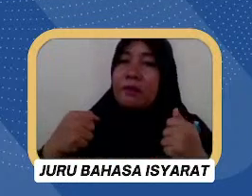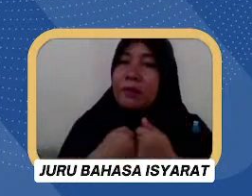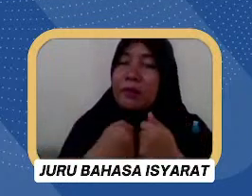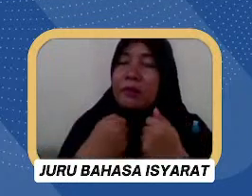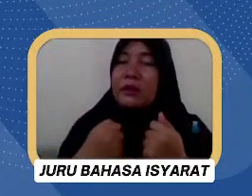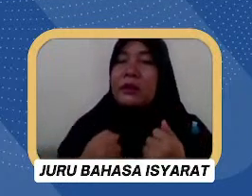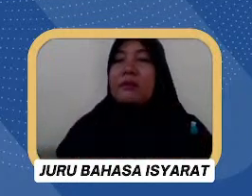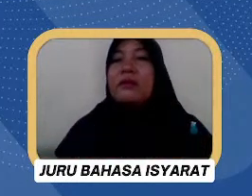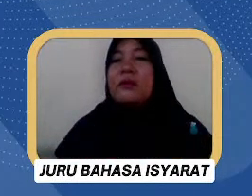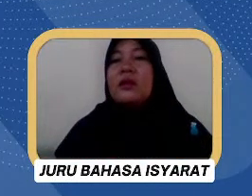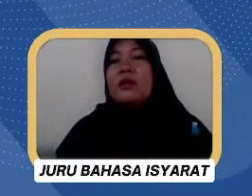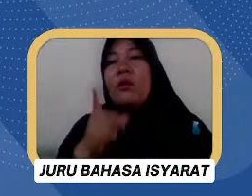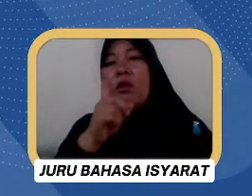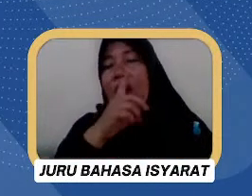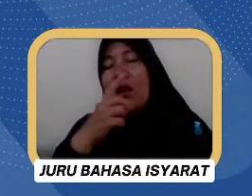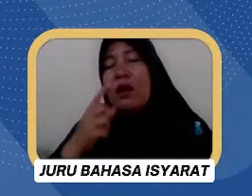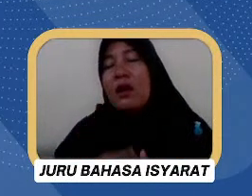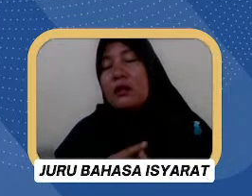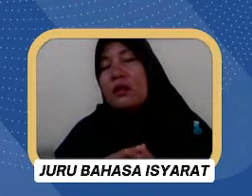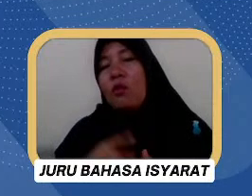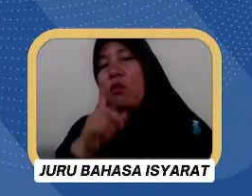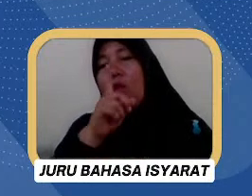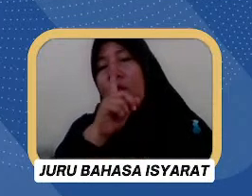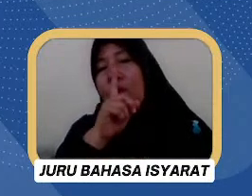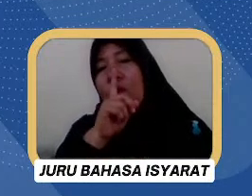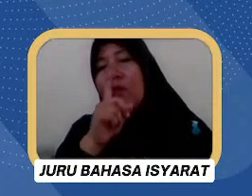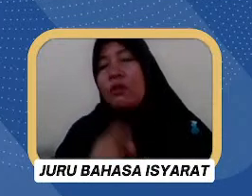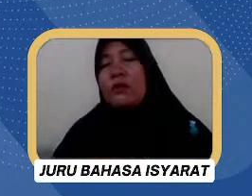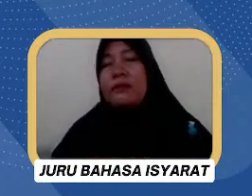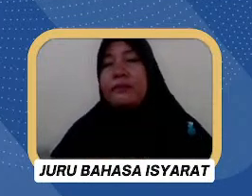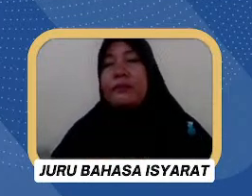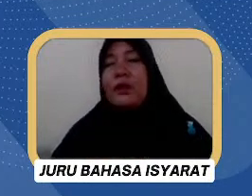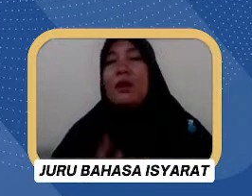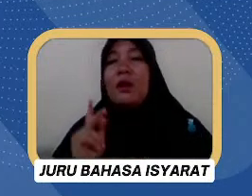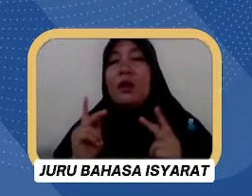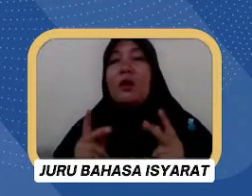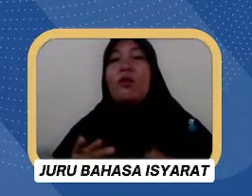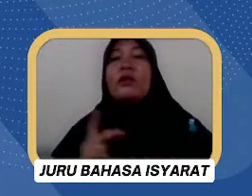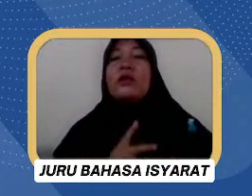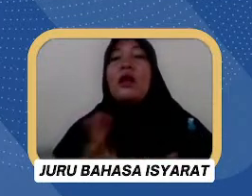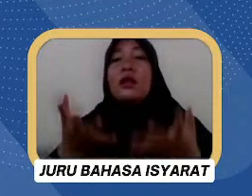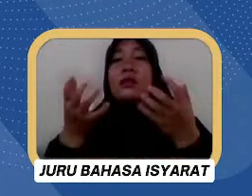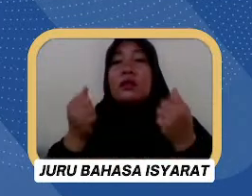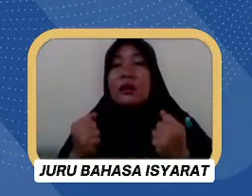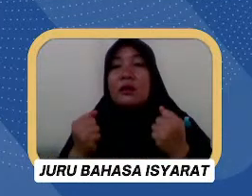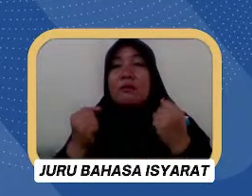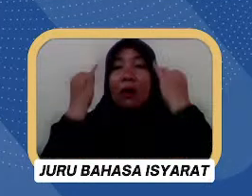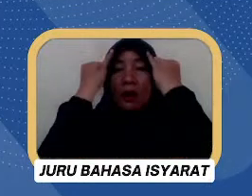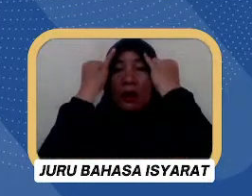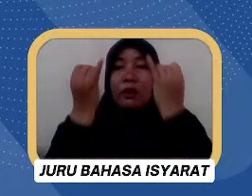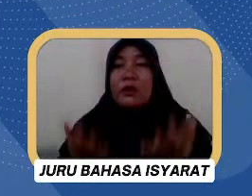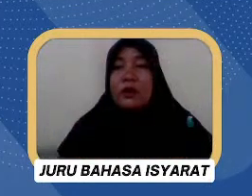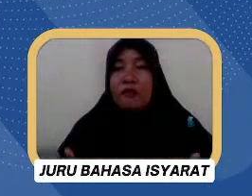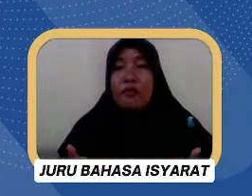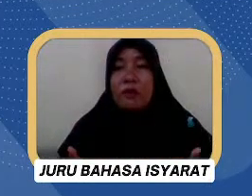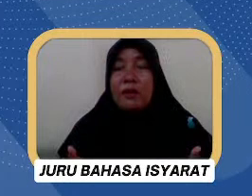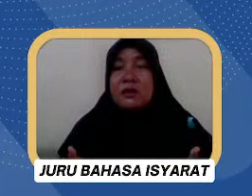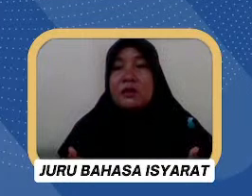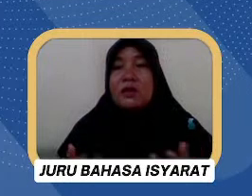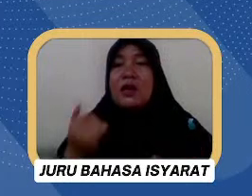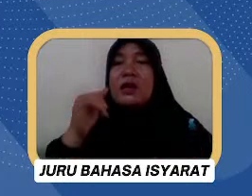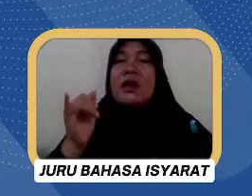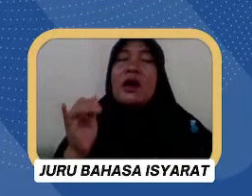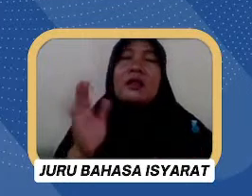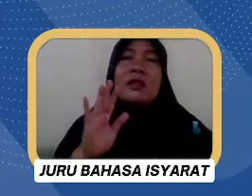Tidak menerima informasi yang kebenaran belum pasti. Kita kalau orang yang bermoral, tentunya kalau kita